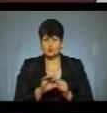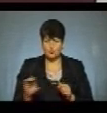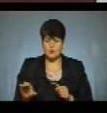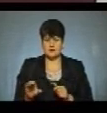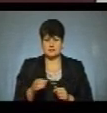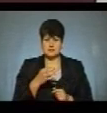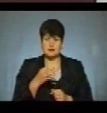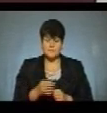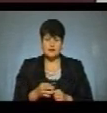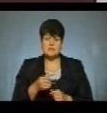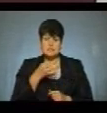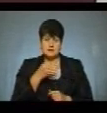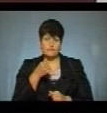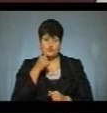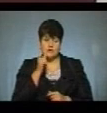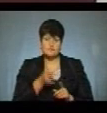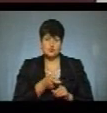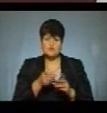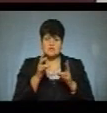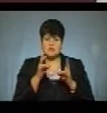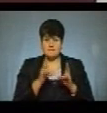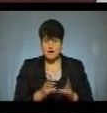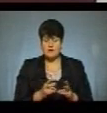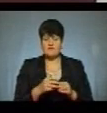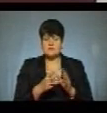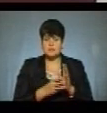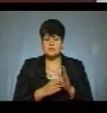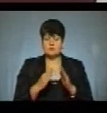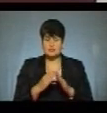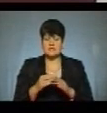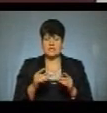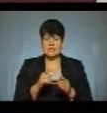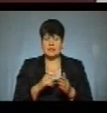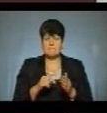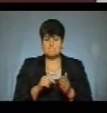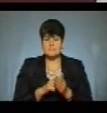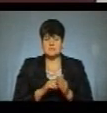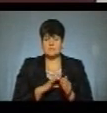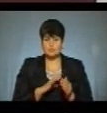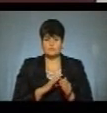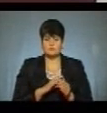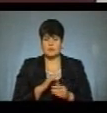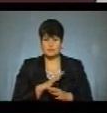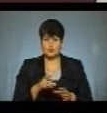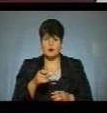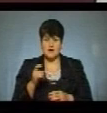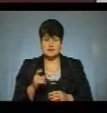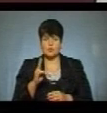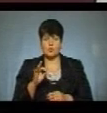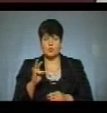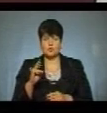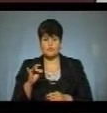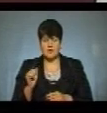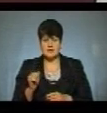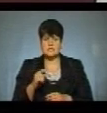Губиш. Зазначив, вчора через аварію у 18 будинках міста подавали газ із пониженим тиском. Це будинки на вулицях Конувальця, Бандери, Галицькій